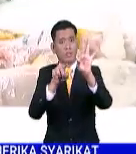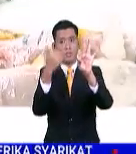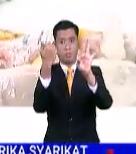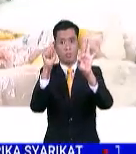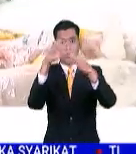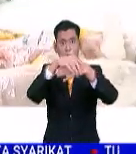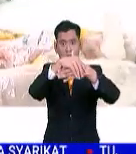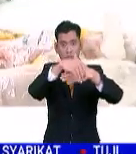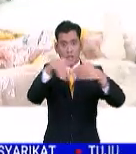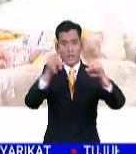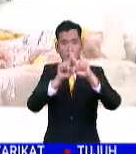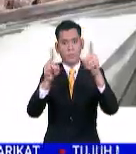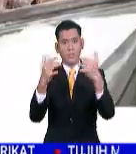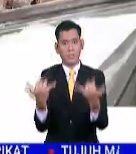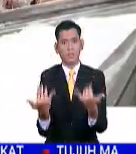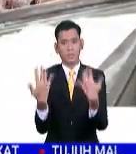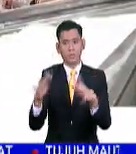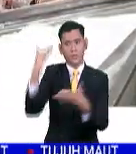RM9.10.